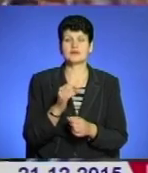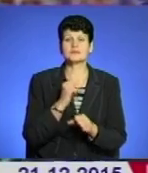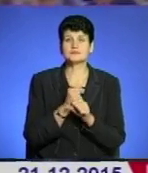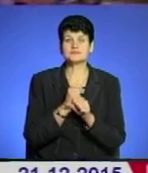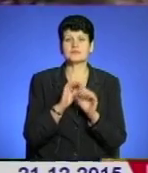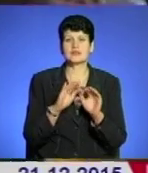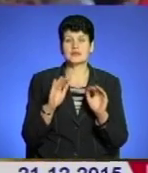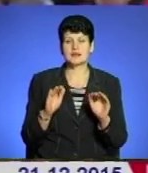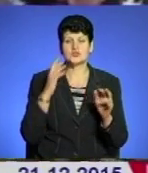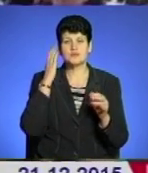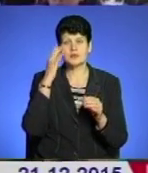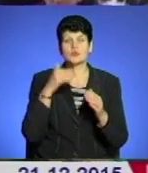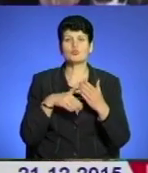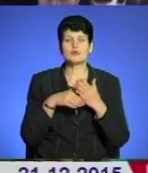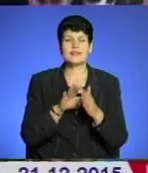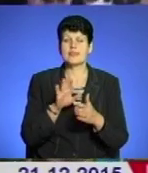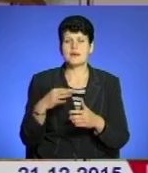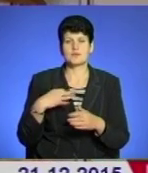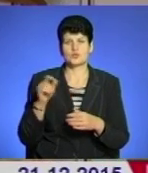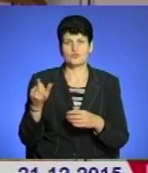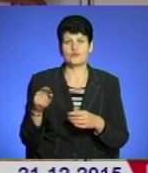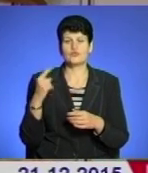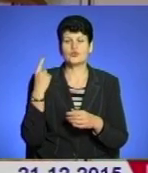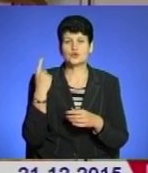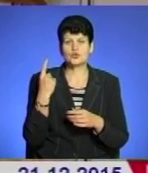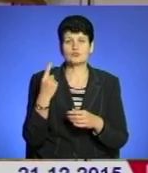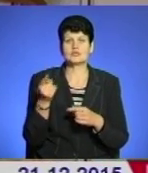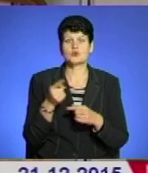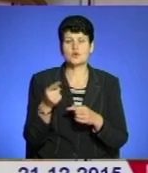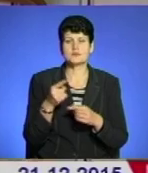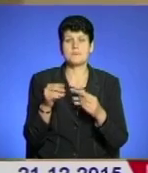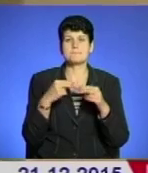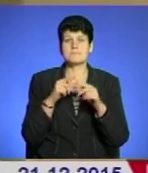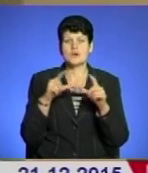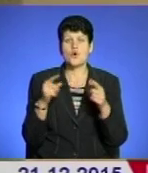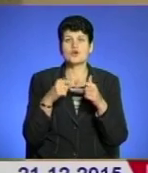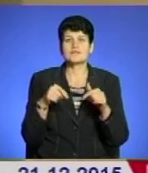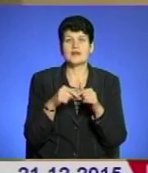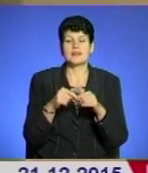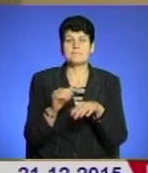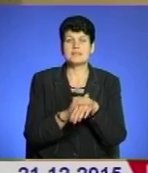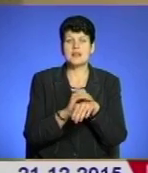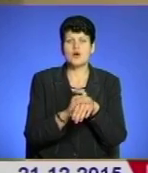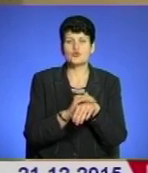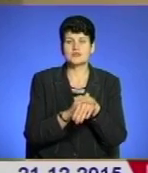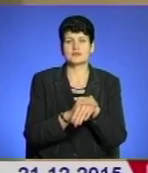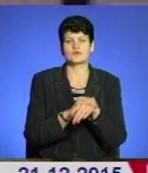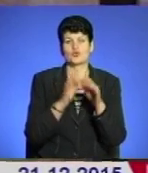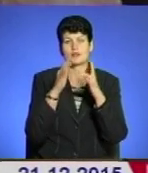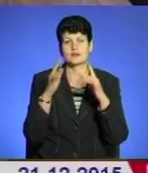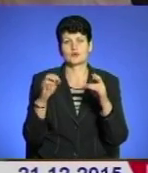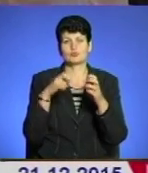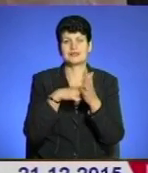мрії допомогли небайдужі. В одному із тернопільських гіпермаркетів організували благодійну ялинку, де були розміщені листи